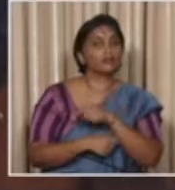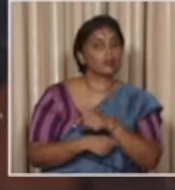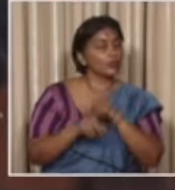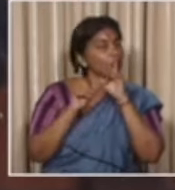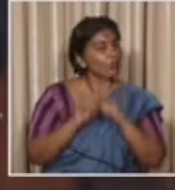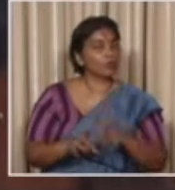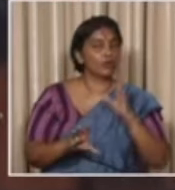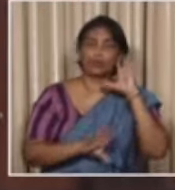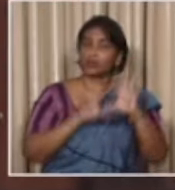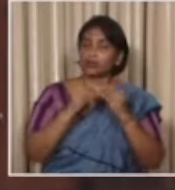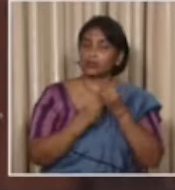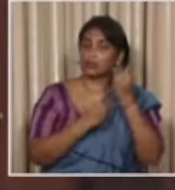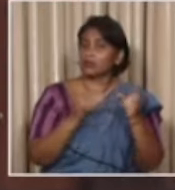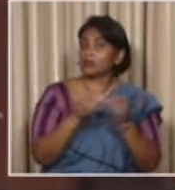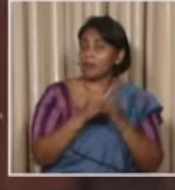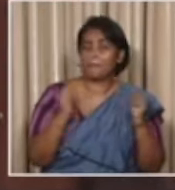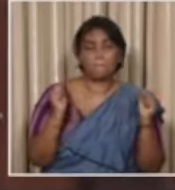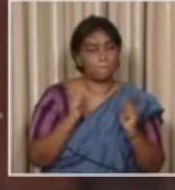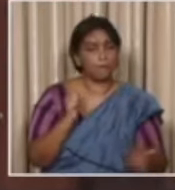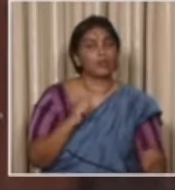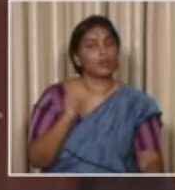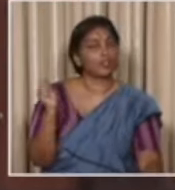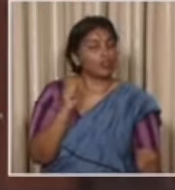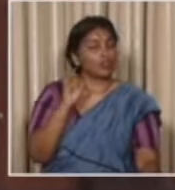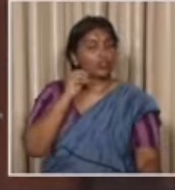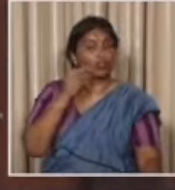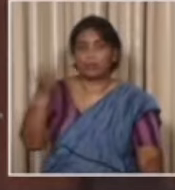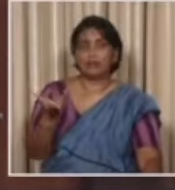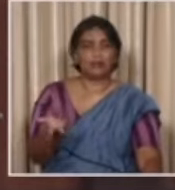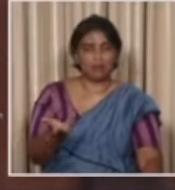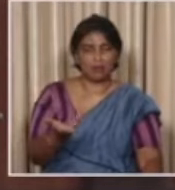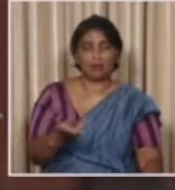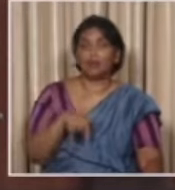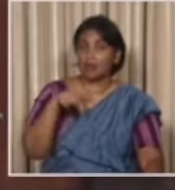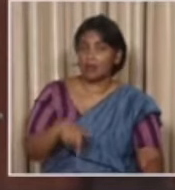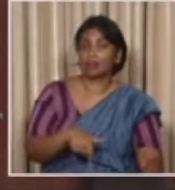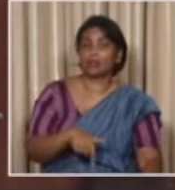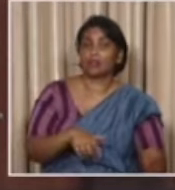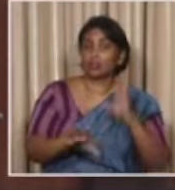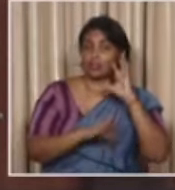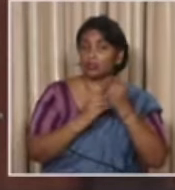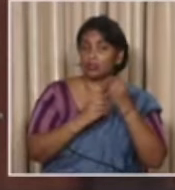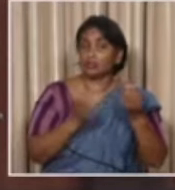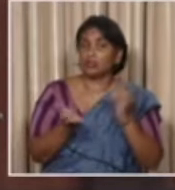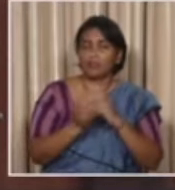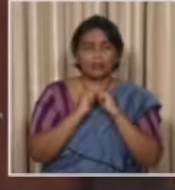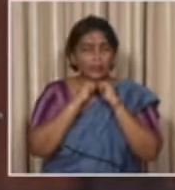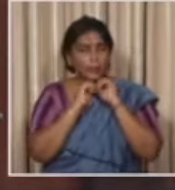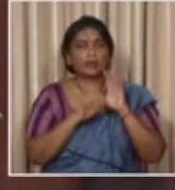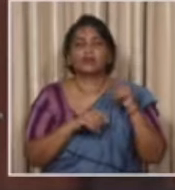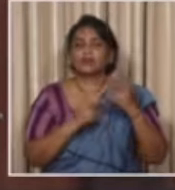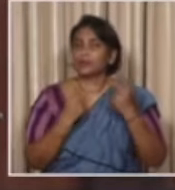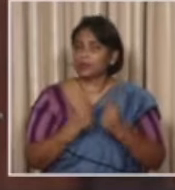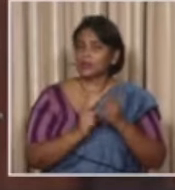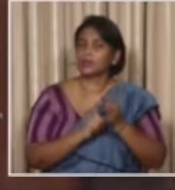මෙන්න මේ වගේ තොරතුරු සපයන කණ්ඩායම් බය කරනවා. තොරතුරු සපයන්න දෙන්නේ නැහැ. එතකොට අද වෙනතුරු තොරතුරු දෙන්න ඉන්න කට්ටිය තව තවත් හැංගෙනවා. ඒක නිසා